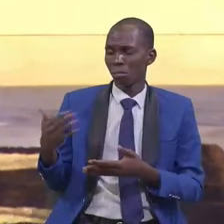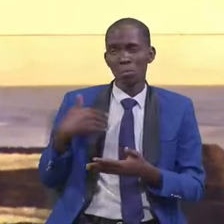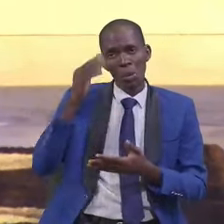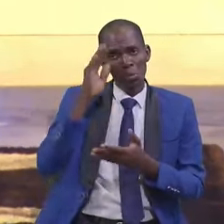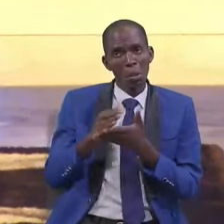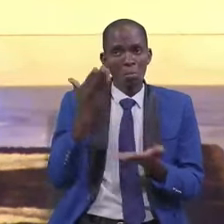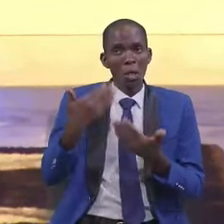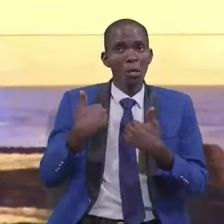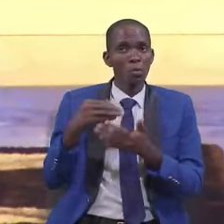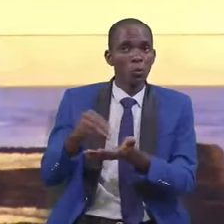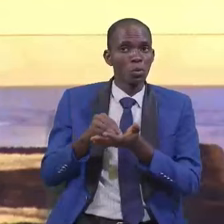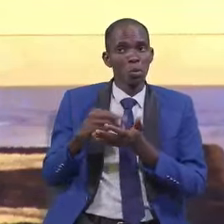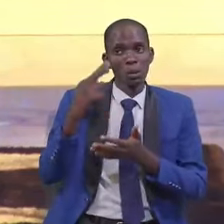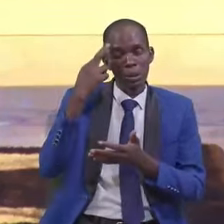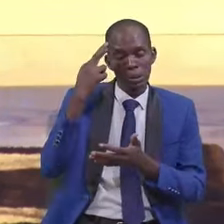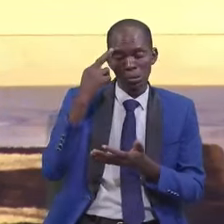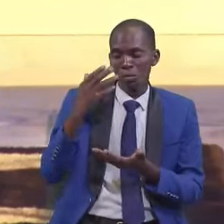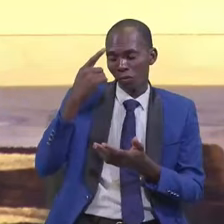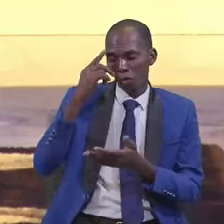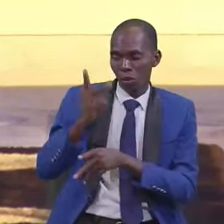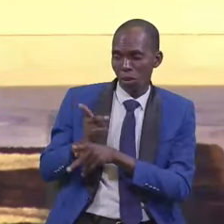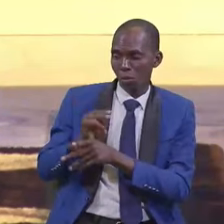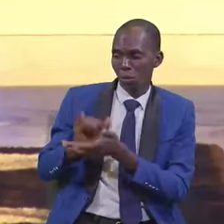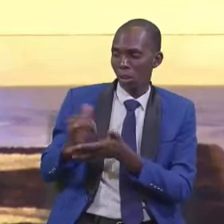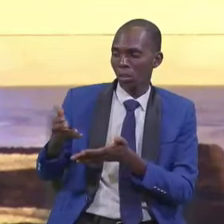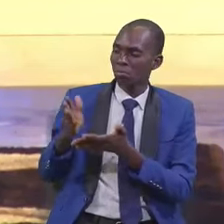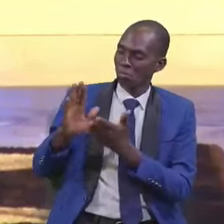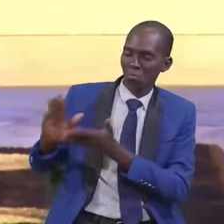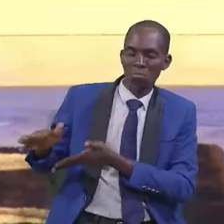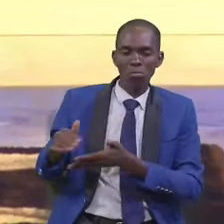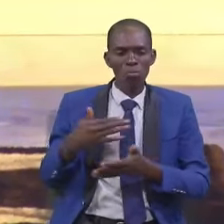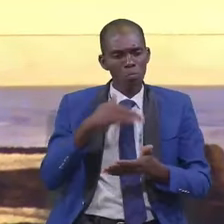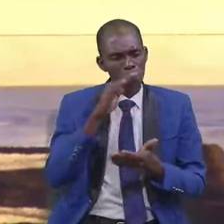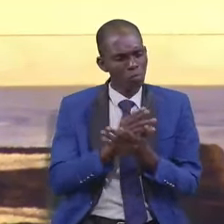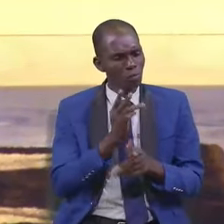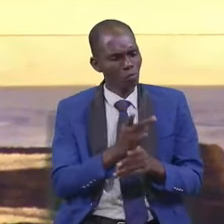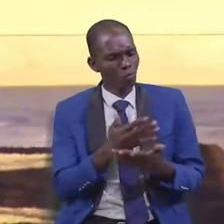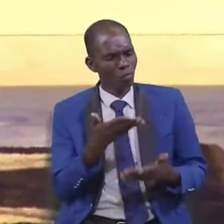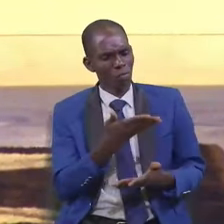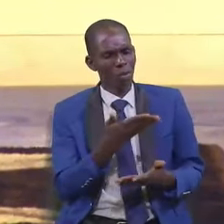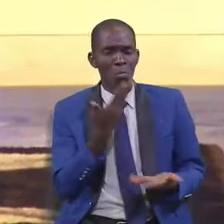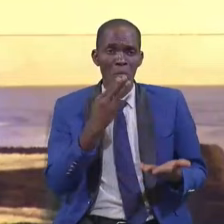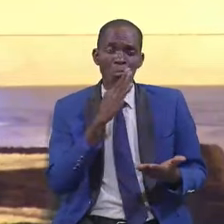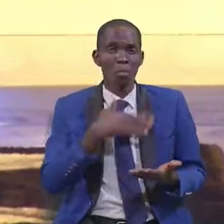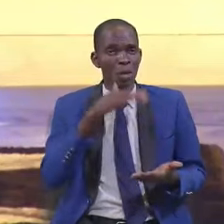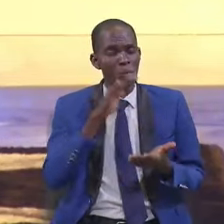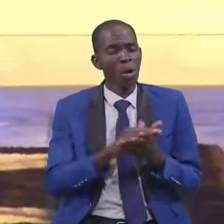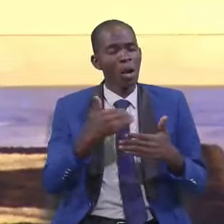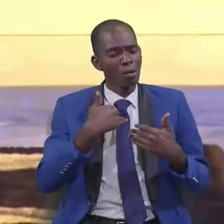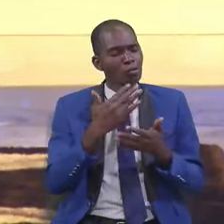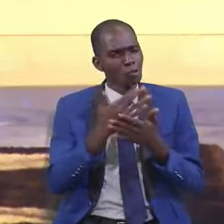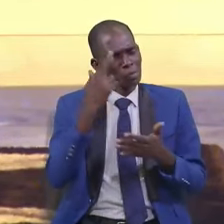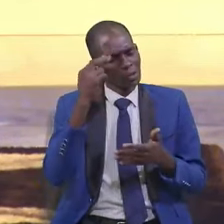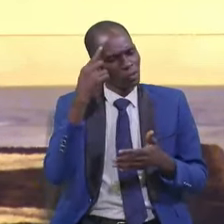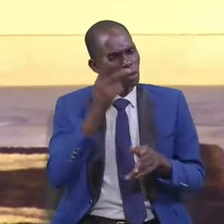Ma femme a déposé ça là-bas. Elle a sa raison de mettre ça là-bas. Et puis, vous demandez, hey, papa, c'est vous qui avez mis